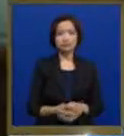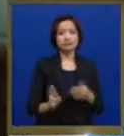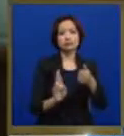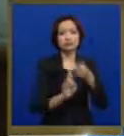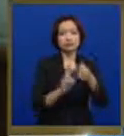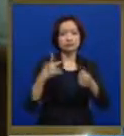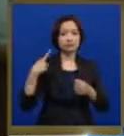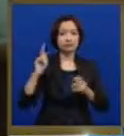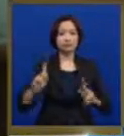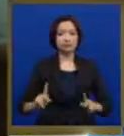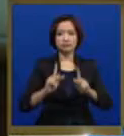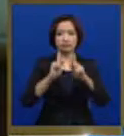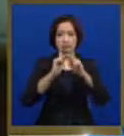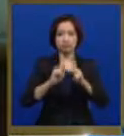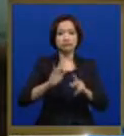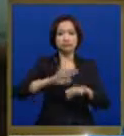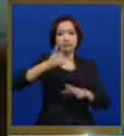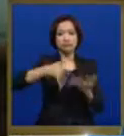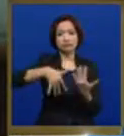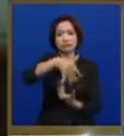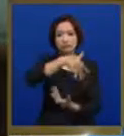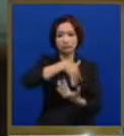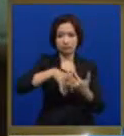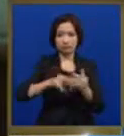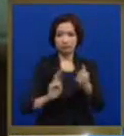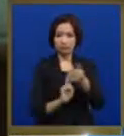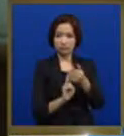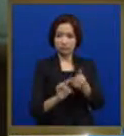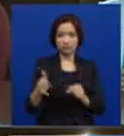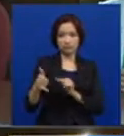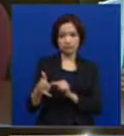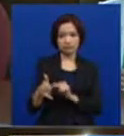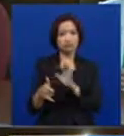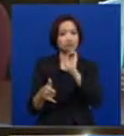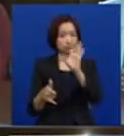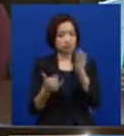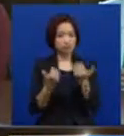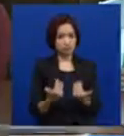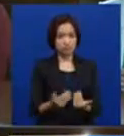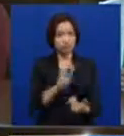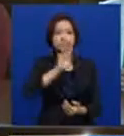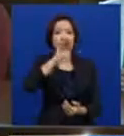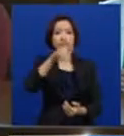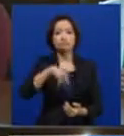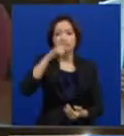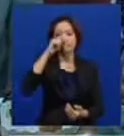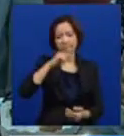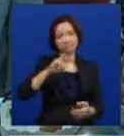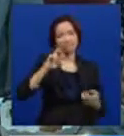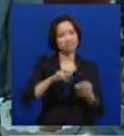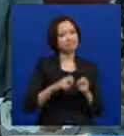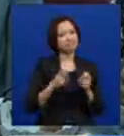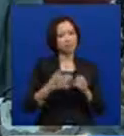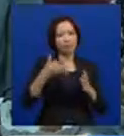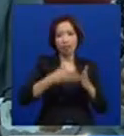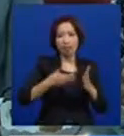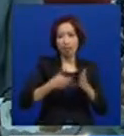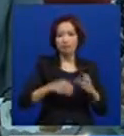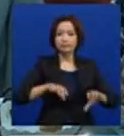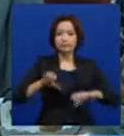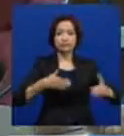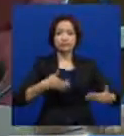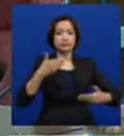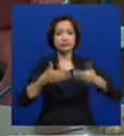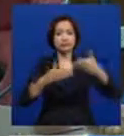องปลัดกระทรวงทรัพยากรธรรมชาติและสิ่งแวดล้อมกล่าวว่าปัจจุบันช้างไทยอยู่ในภาวะวิกฤตจึงจัดกิจกรรมดังกล่าว